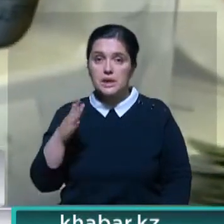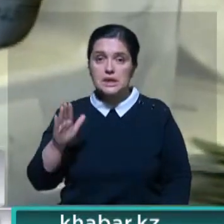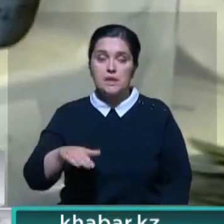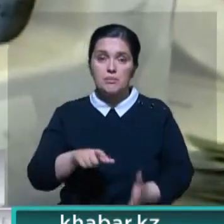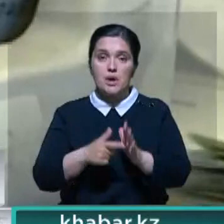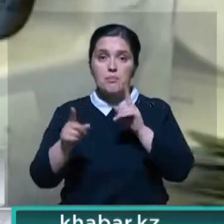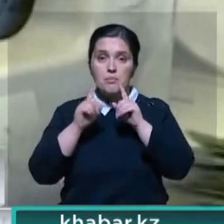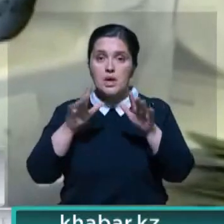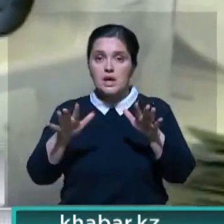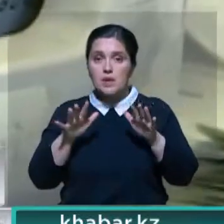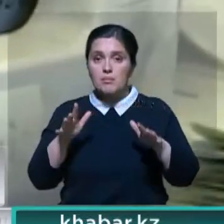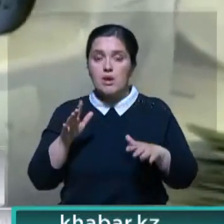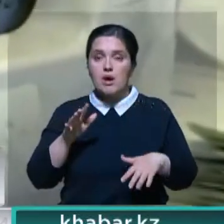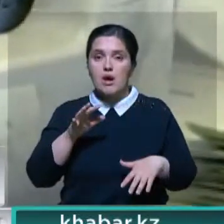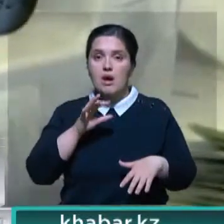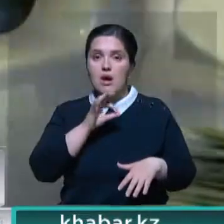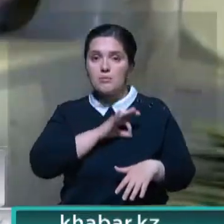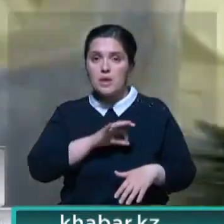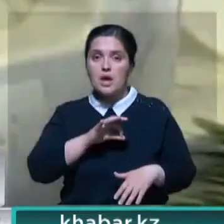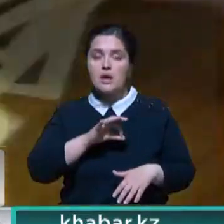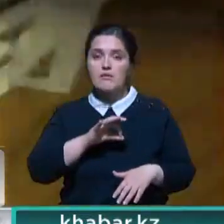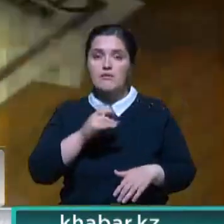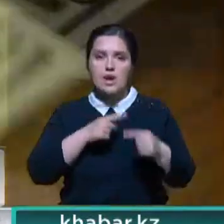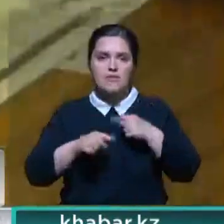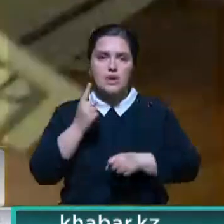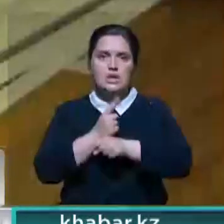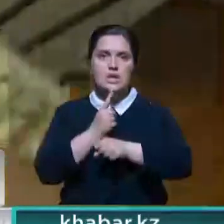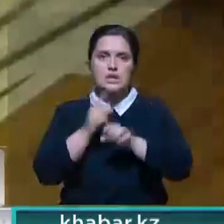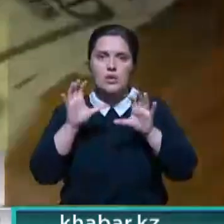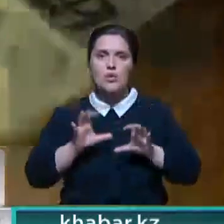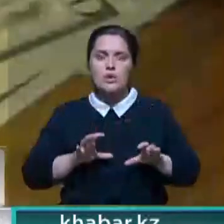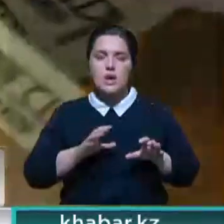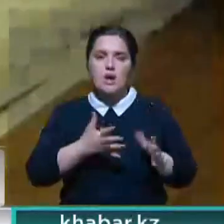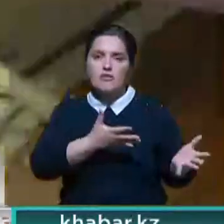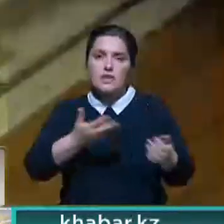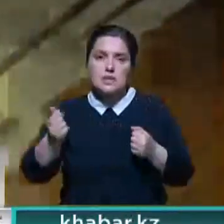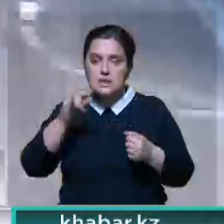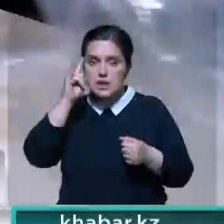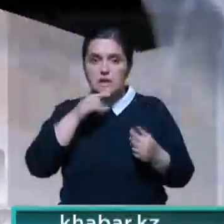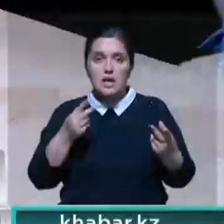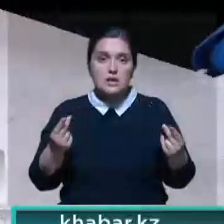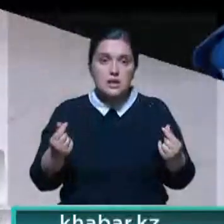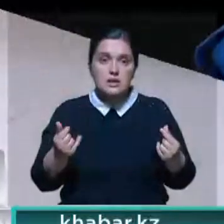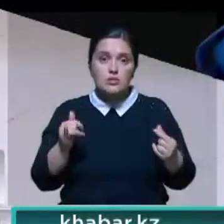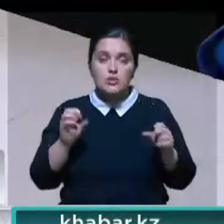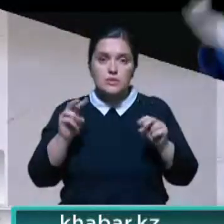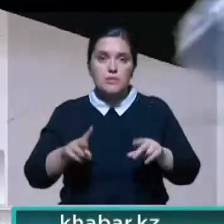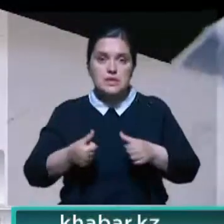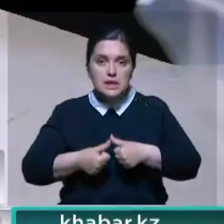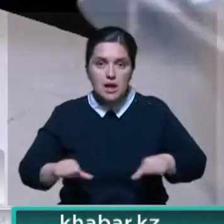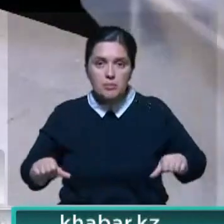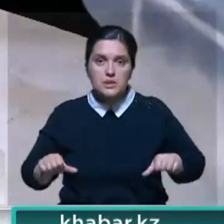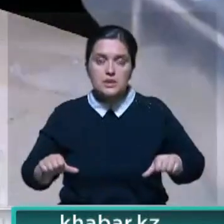палаты парламента высказался о перспективах возврата незаконно вывезенных из Казахстана денег. В стране создана